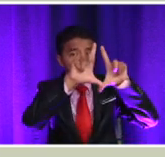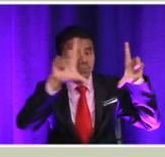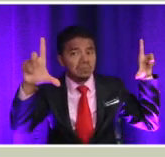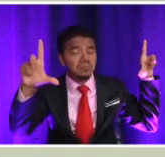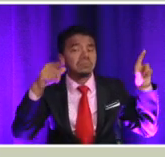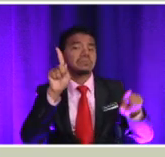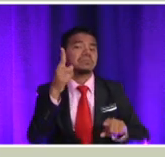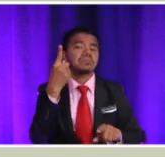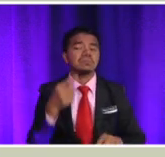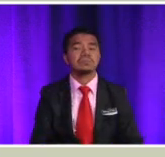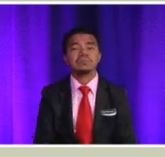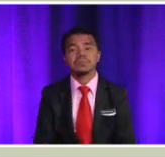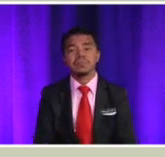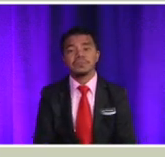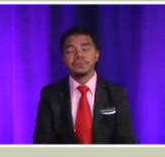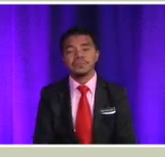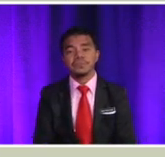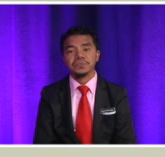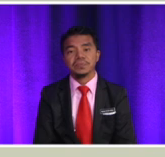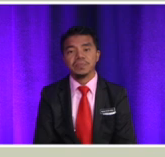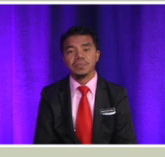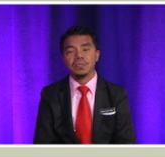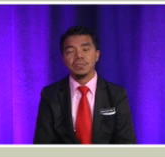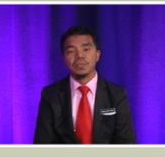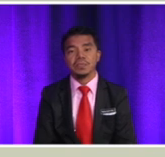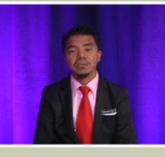segi promosi tadi promosi